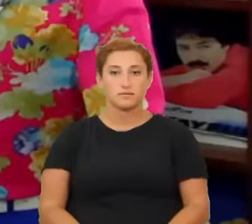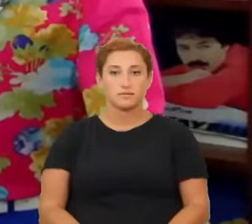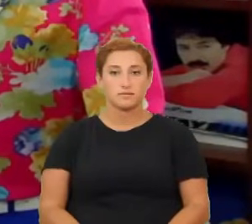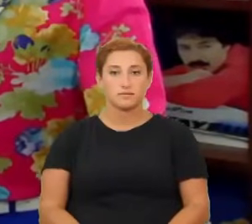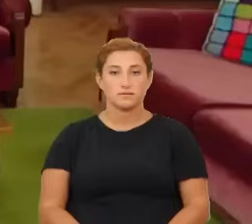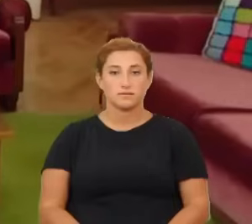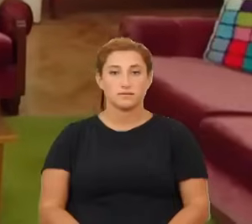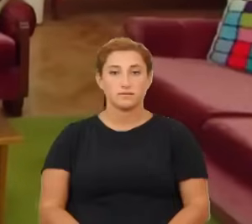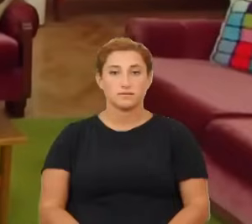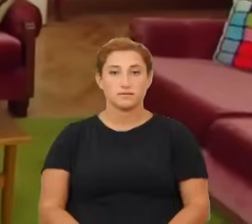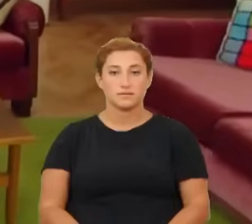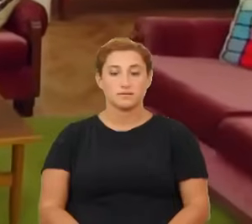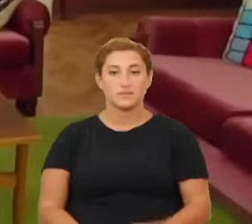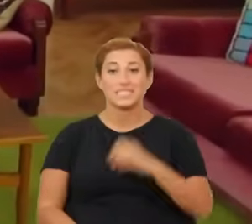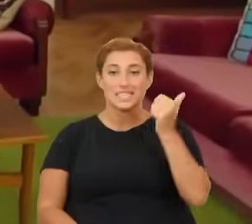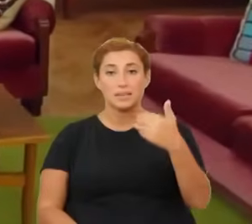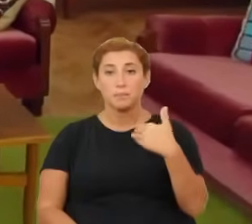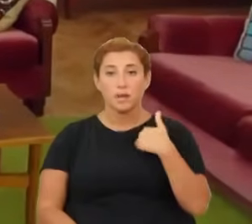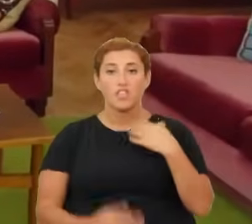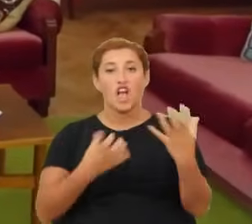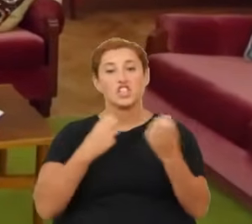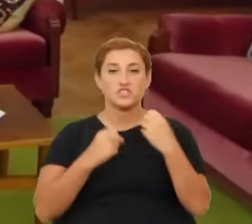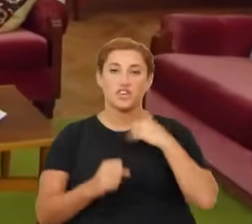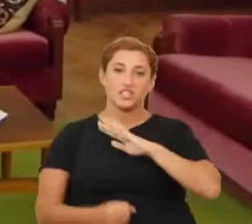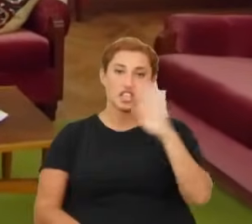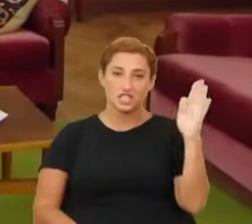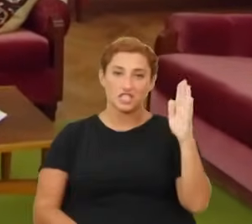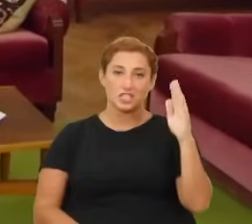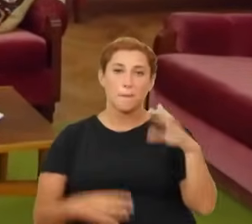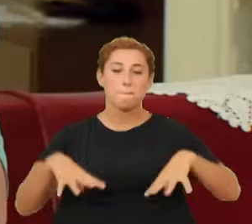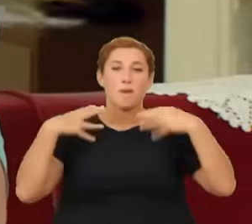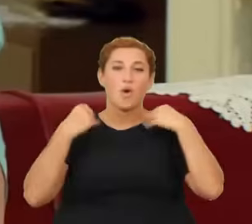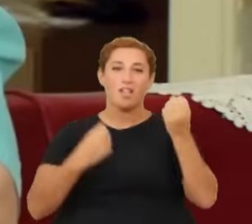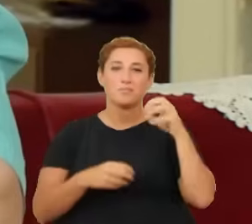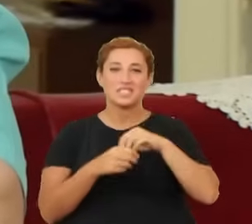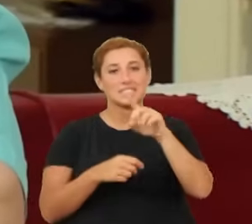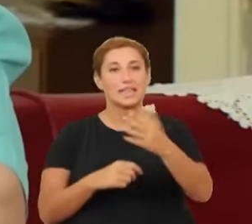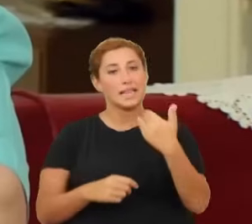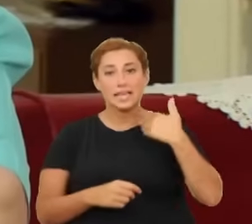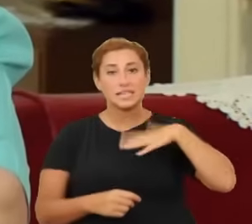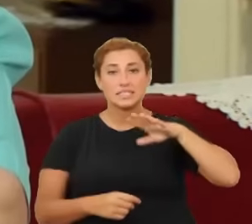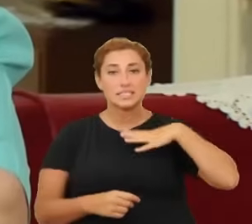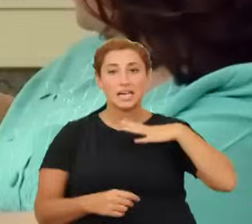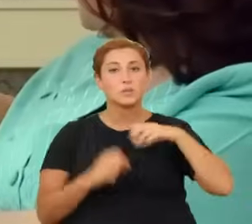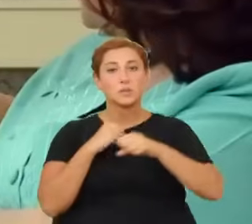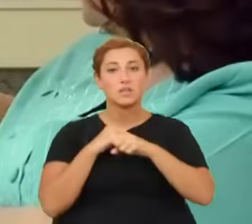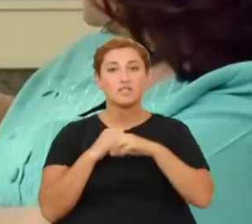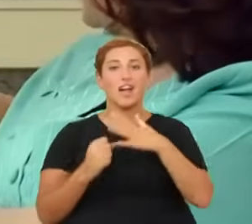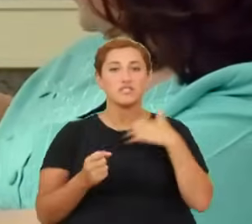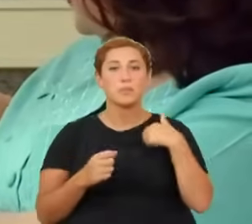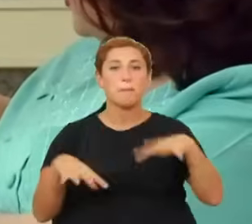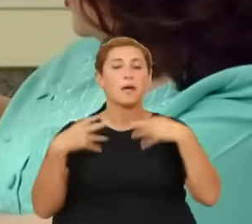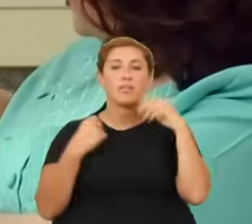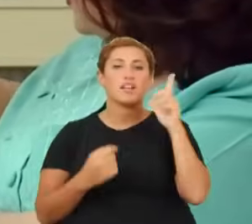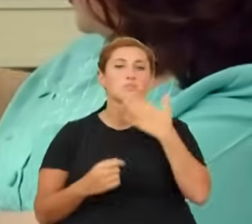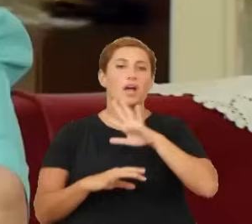Gülden'le Necla Rukiye'nin salonundalar. Yarın ben alışverişe çıkacağım maya almak için. Sen de gel istersen Gülden'cim. Anneciğim benim